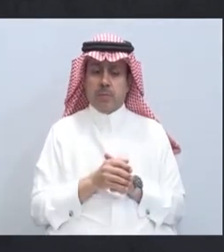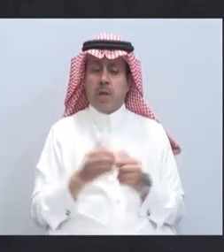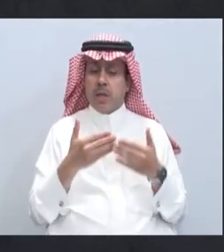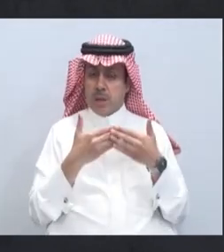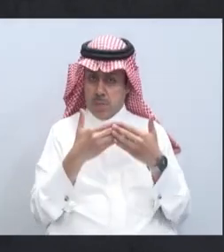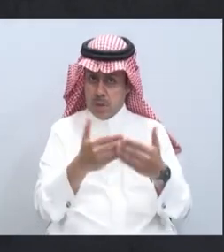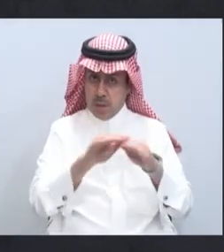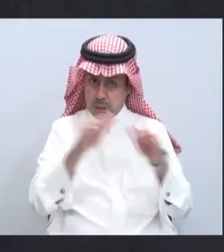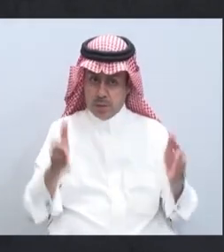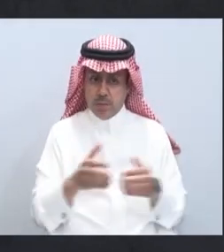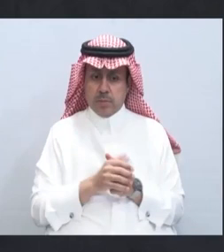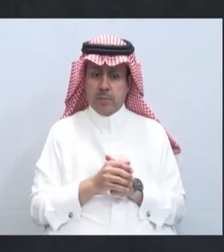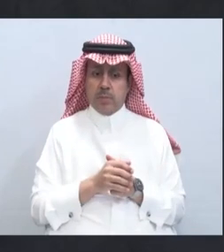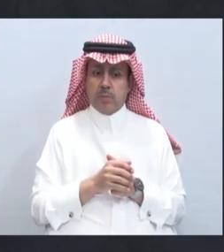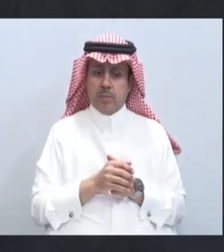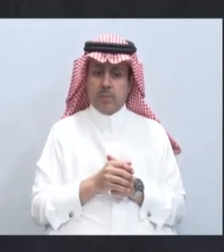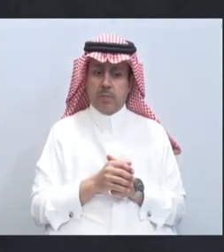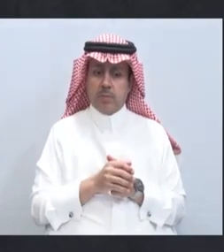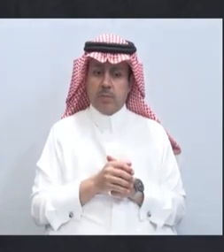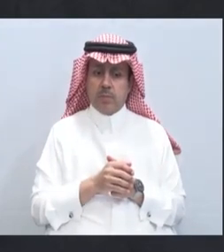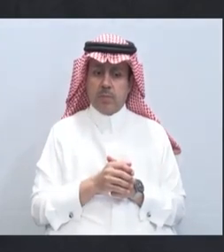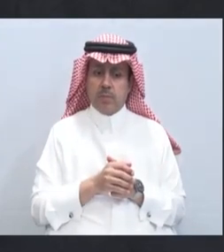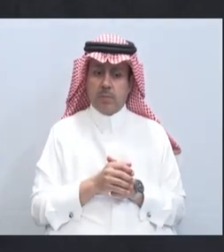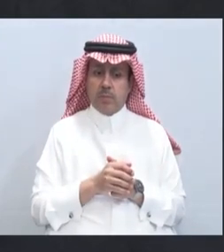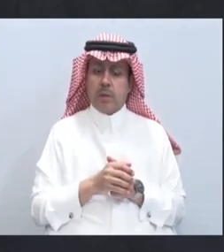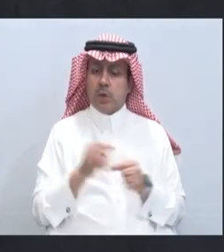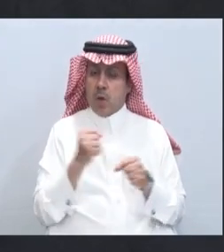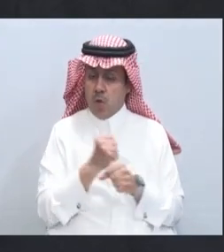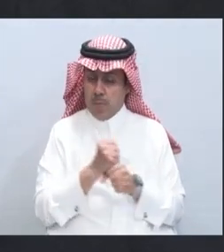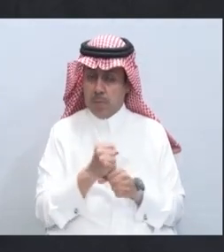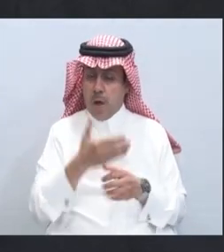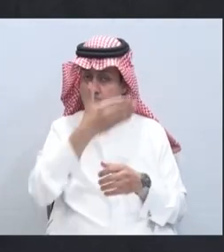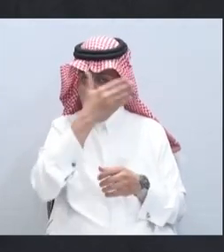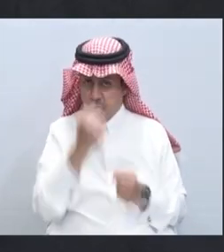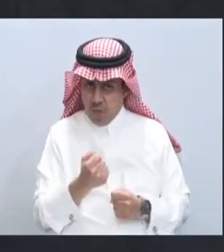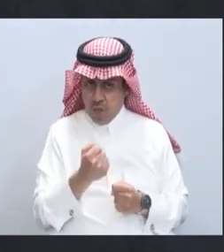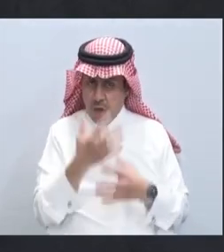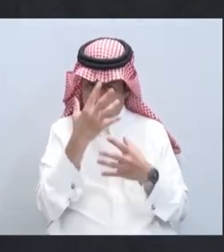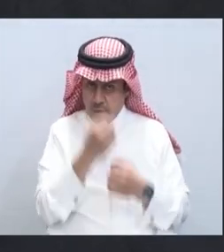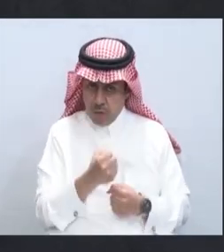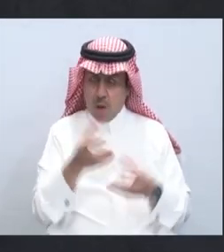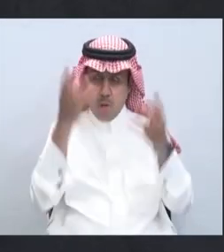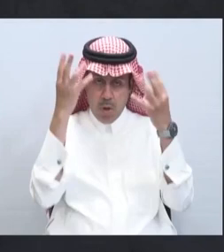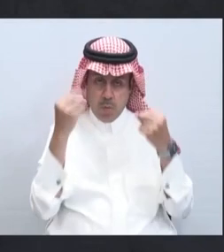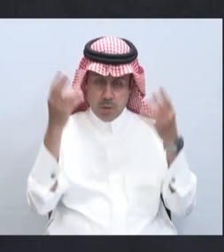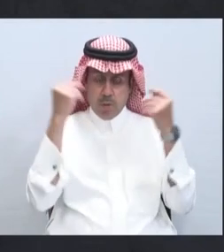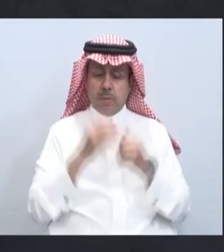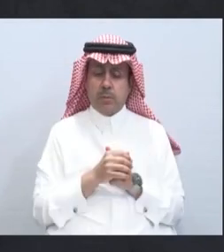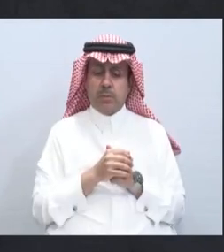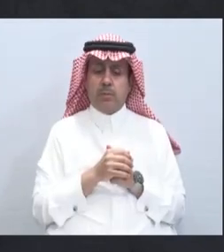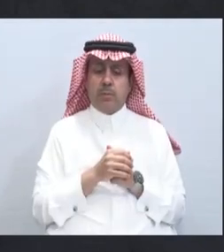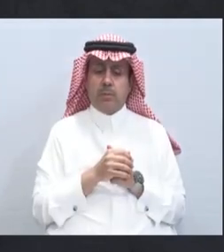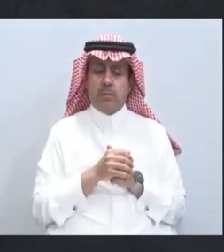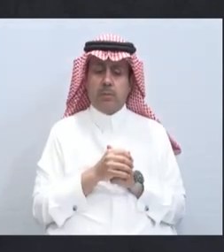بهذه الاجهزه التي تقوم بماذا تقوم بتسجيل حفظ المعلومات اي ايضا تقوم بحفظ هذه